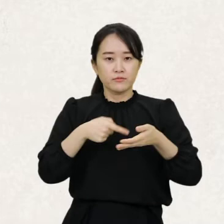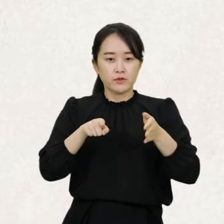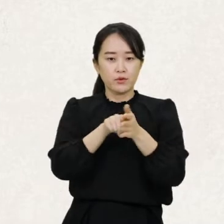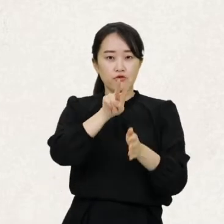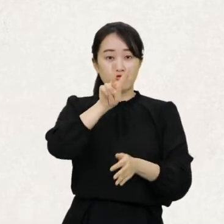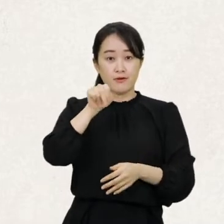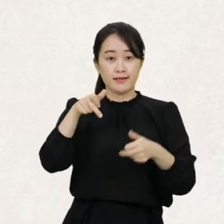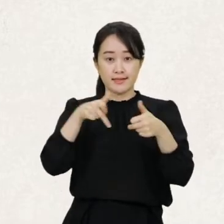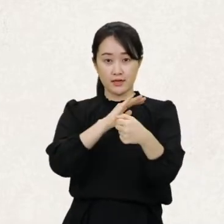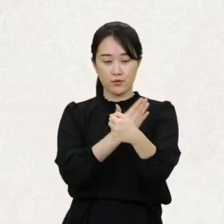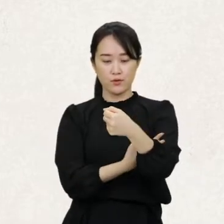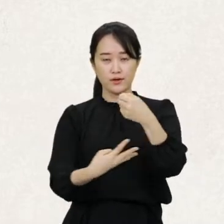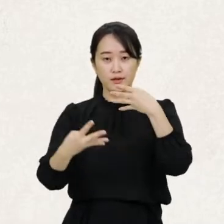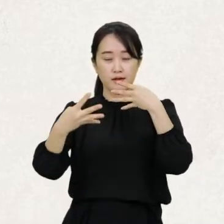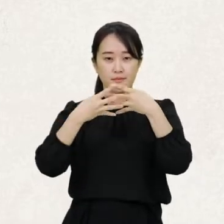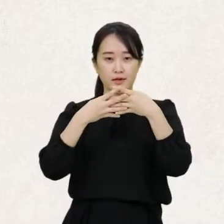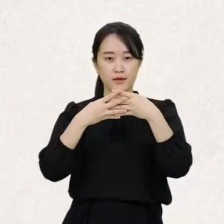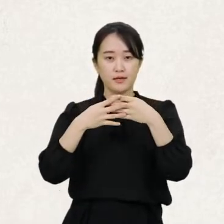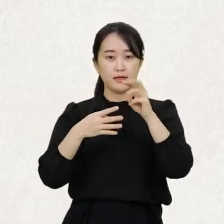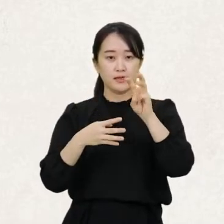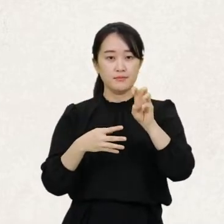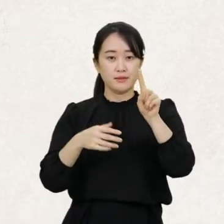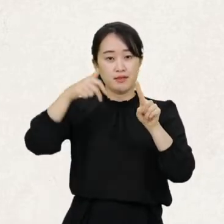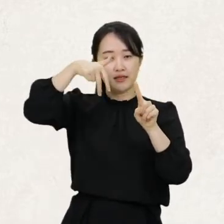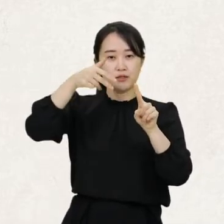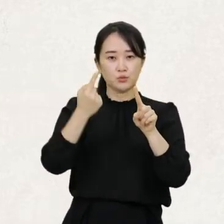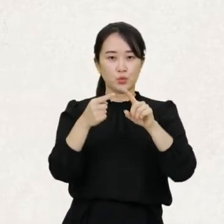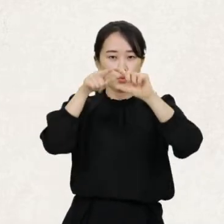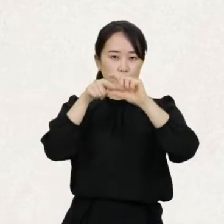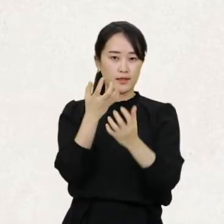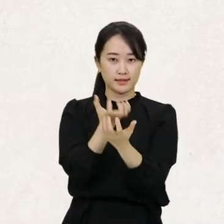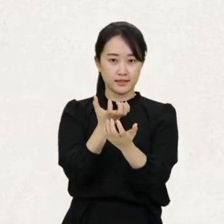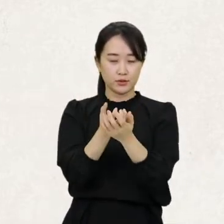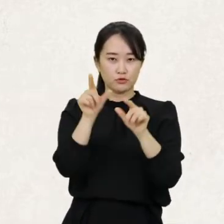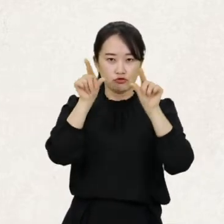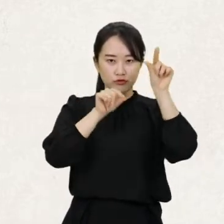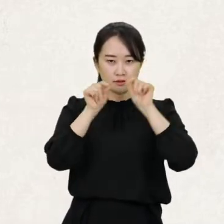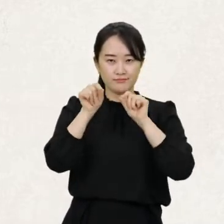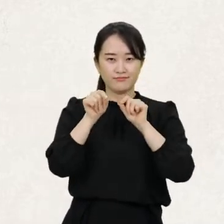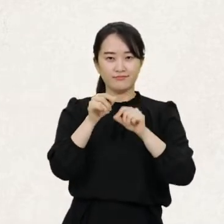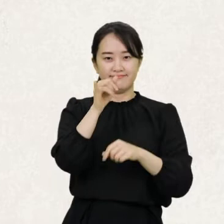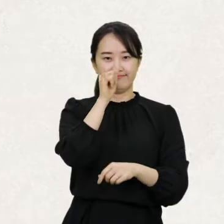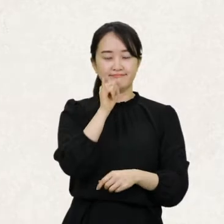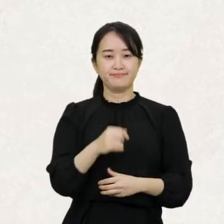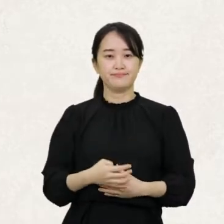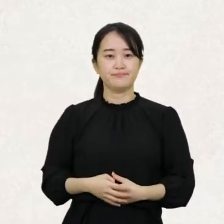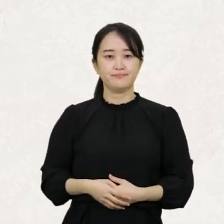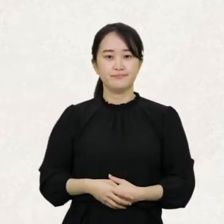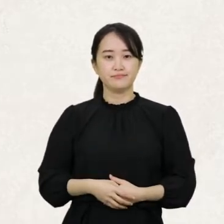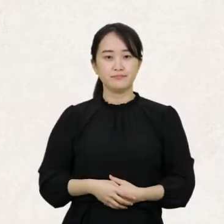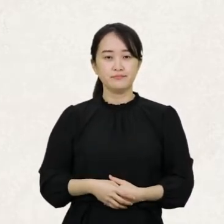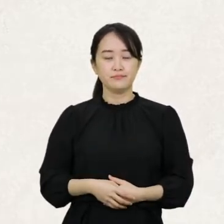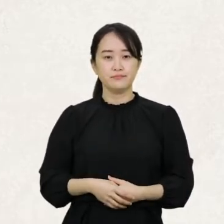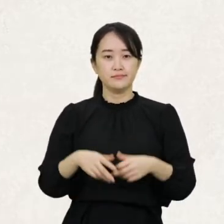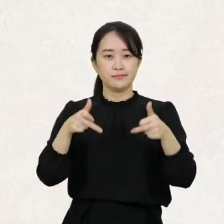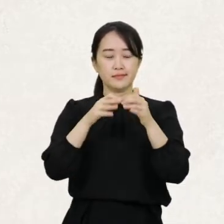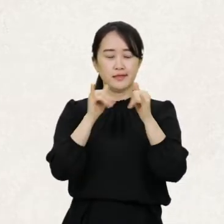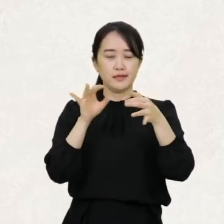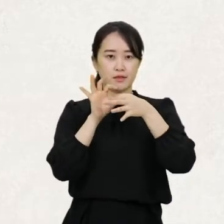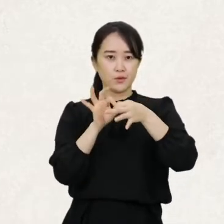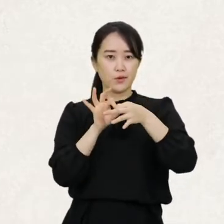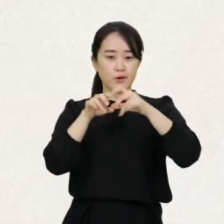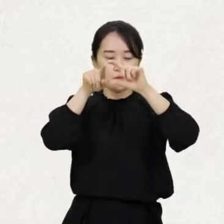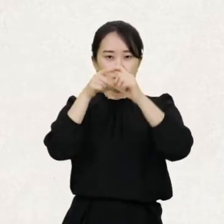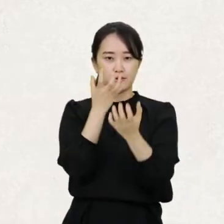UN 장애인 권리 협약은 제31조 통계와 자료 수집 조항을 두고 있어요. 장애인 관련